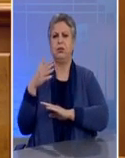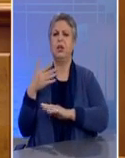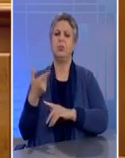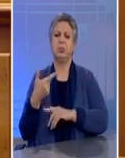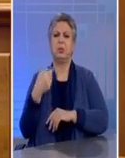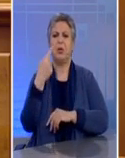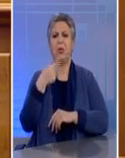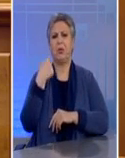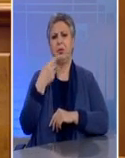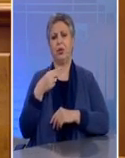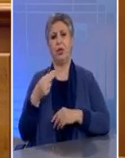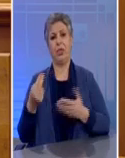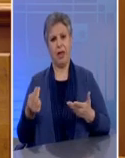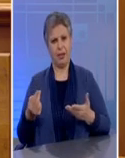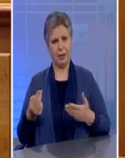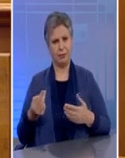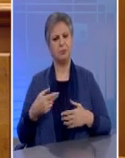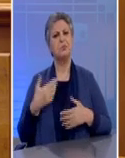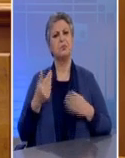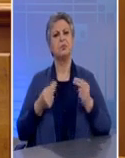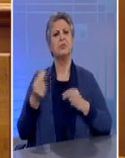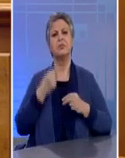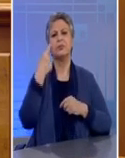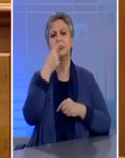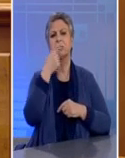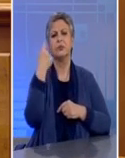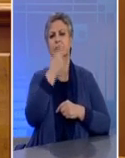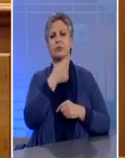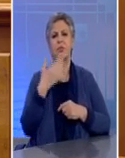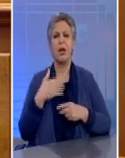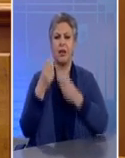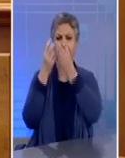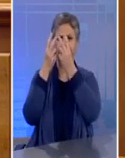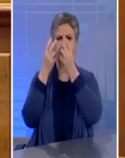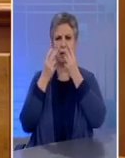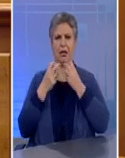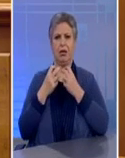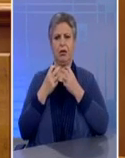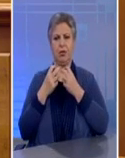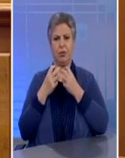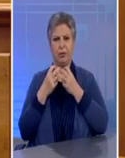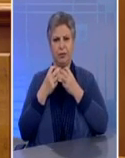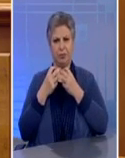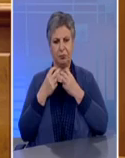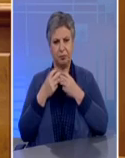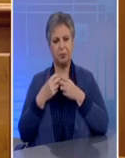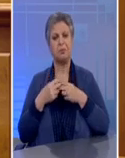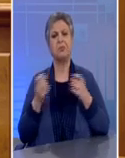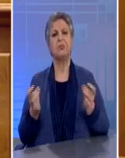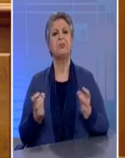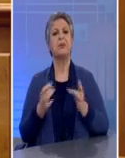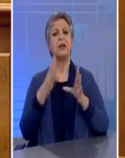θέμα. Με τα μάτια μου. Κάτι να κοιτάξουν τα μάτια μου λίγο. Ήταν μια